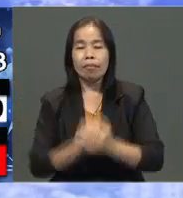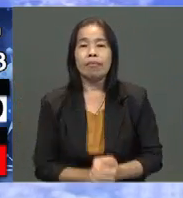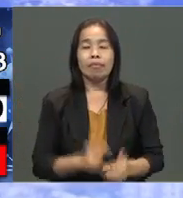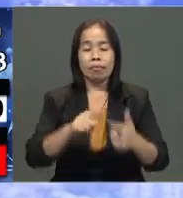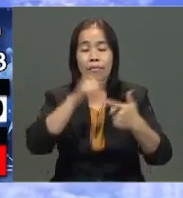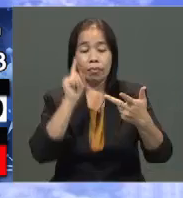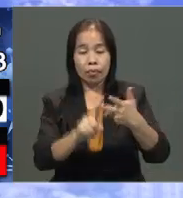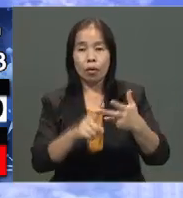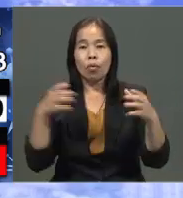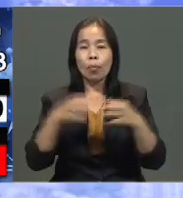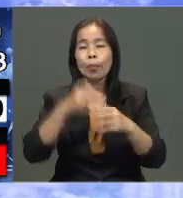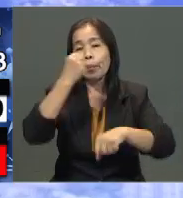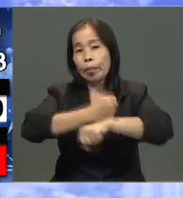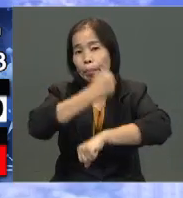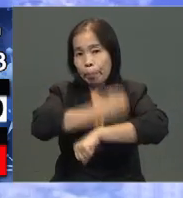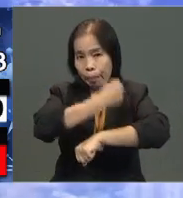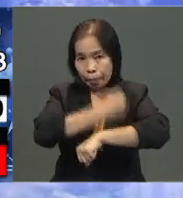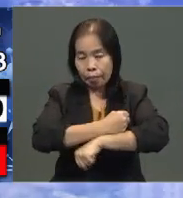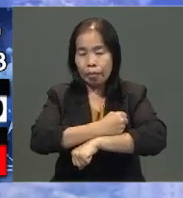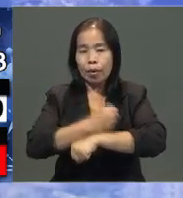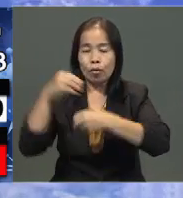กลุ่มนะครับก็กลุ่มแรกก็คือเป็นการอนุญาตให้ชาวต่างชาติเข้ามาจัดการแสดงสินค้าในราชอาณาจักรนะครับซึ่งอันนี้ก็ทำกันอยู่เป็นประจำนะครับแล้วก็เป็นประเด็นที่ทำให้มีการขับเคลื่อนเศรษฐกิจได้โดยกลุ่มคนกำหนดไม่ได้มากนะครับเราก็มีขอบเขตพื้นที่บริเวณมีวันวอเวลานอนชัดเจนนะครับอันที่สองคืออนุญาตให้ชาวต่างชาติมาถ่ายทำภาพยนตร์นะครับในราชอาณาจักรนะครับก็อย่างที่บอกว่าเขาก็จะขออนุญาตมานะครับมีช่วงเวลามีกลุ่มคนแล้วก็มีพื้นที่สถานที่อันนี้ก็มีตารางกำหนดแผนเขาคุมได้นะครับอีกกลุ่มหนึ่งก็คือจะเป็นกลุ่มของแรงงาน3สัญชาติที่จะเข้ามานะครับซึ่งอันนี้ก็เอ่อไม่ใช่นักท่องเที่ยวนะครับเลยส่วนใหญ่จะเป็นแรงงานนะครับอย่างที่บอกว่าตอนนี้เรา